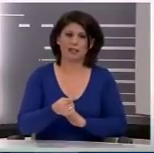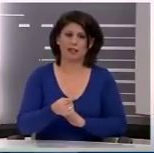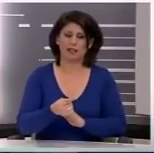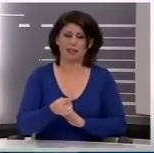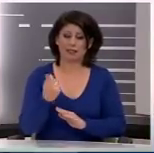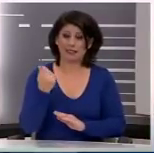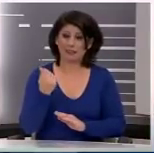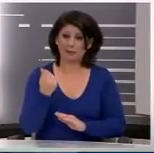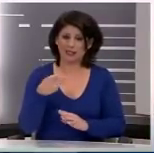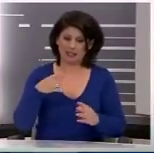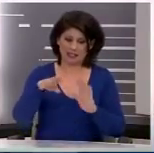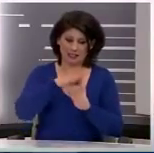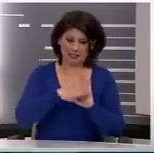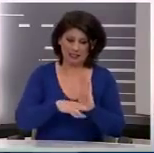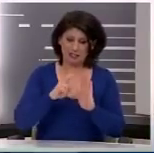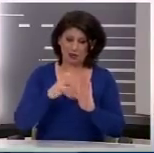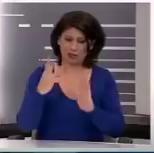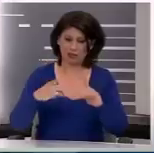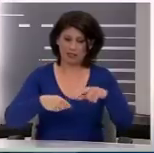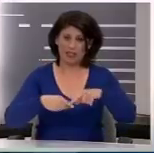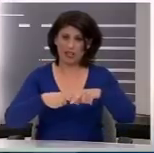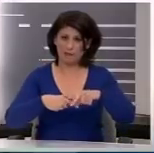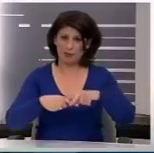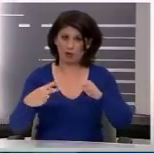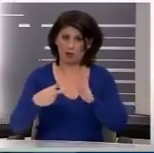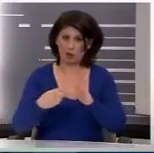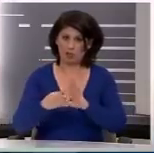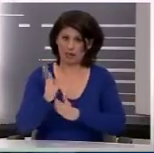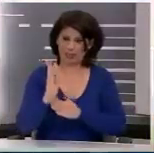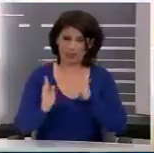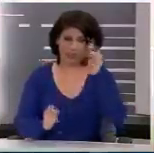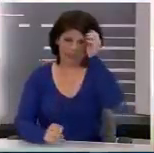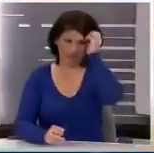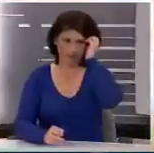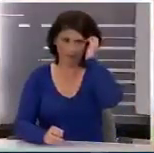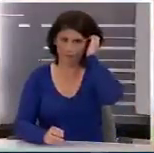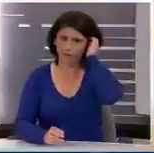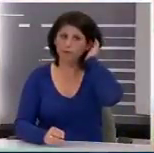23 Δεκεμβρίου του 2014.